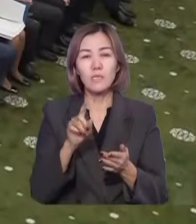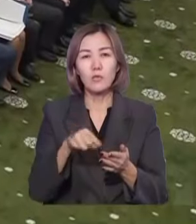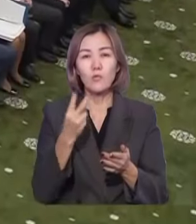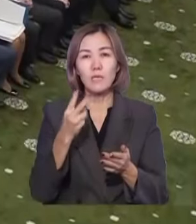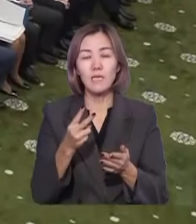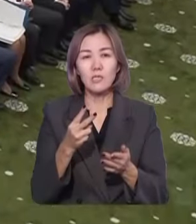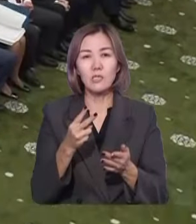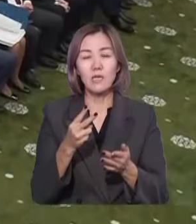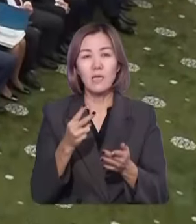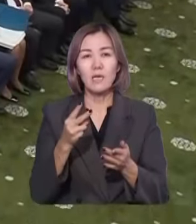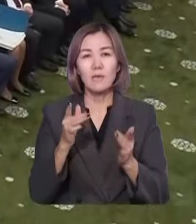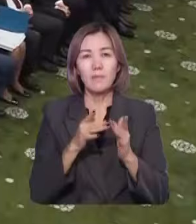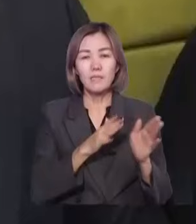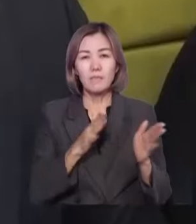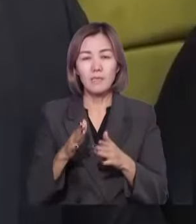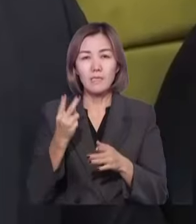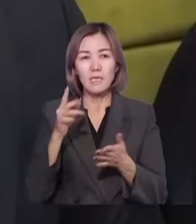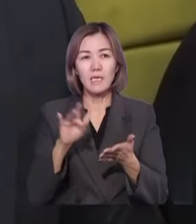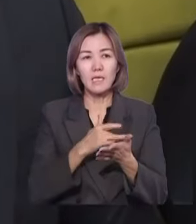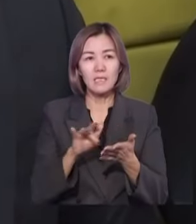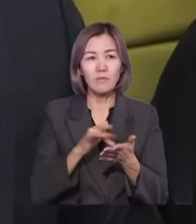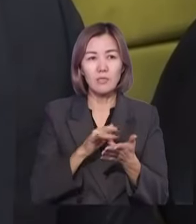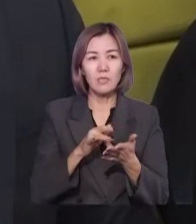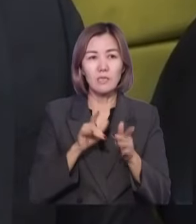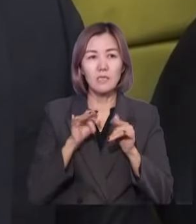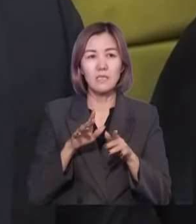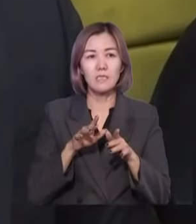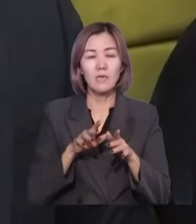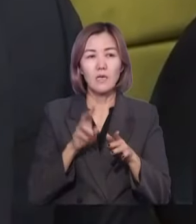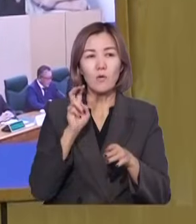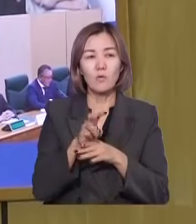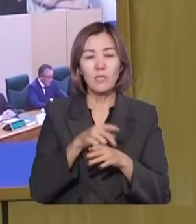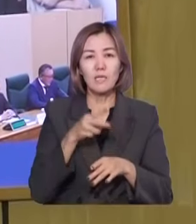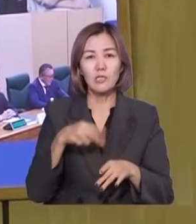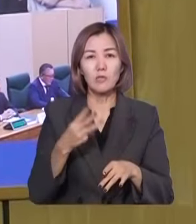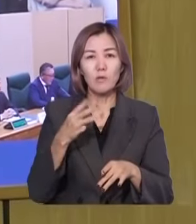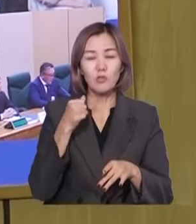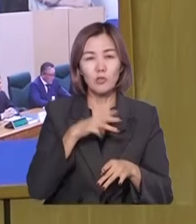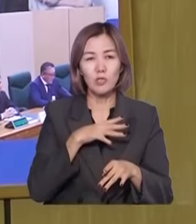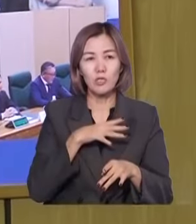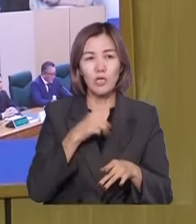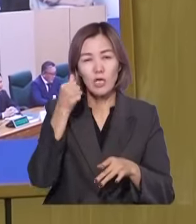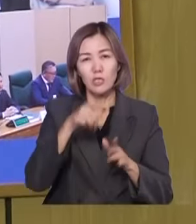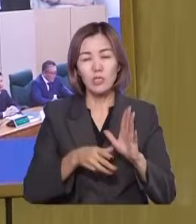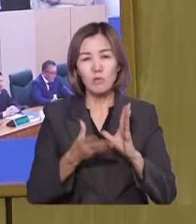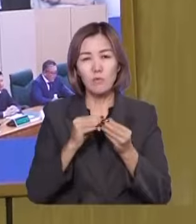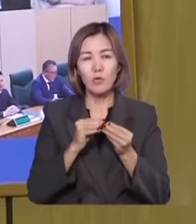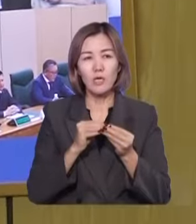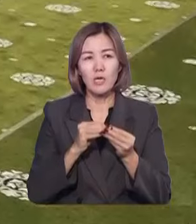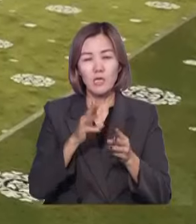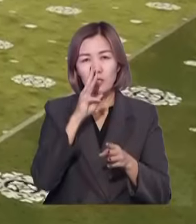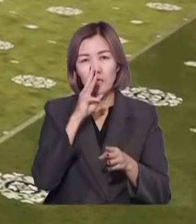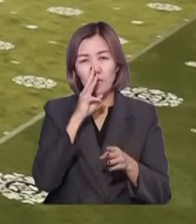2-ші арнайы интернатының 2 есепшінің үстінен іс қозғалды. Олар 2023 жылы жыл бойы жалақыларына